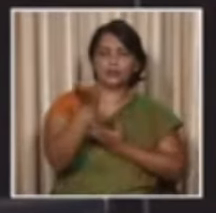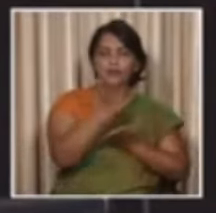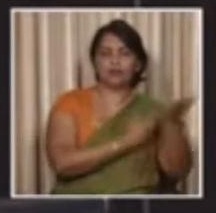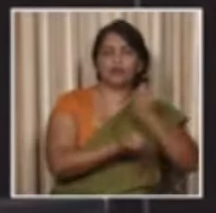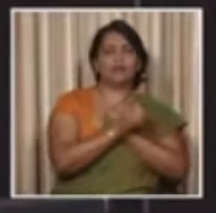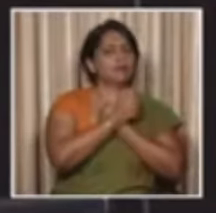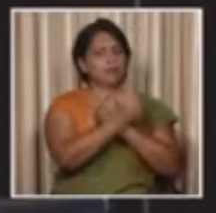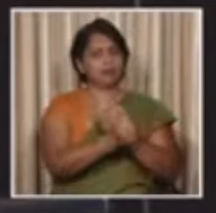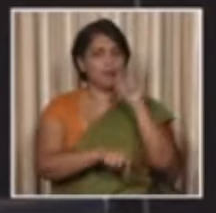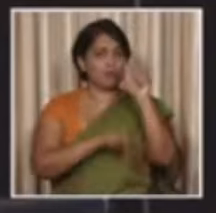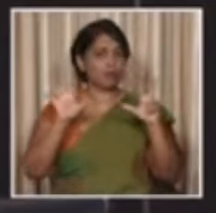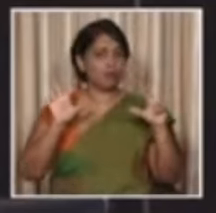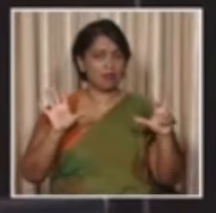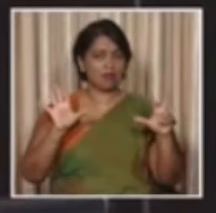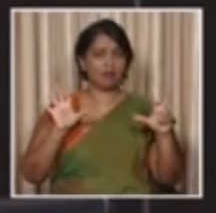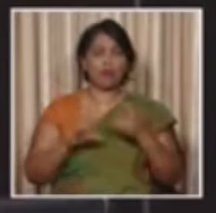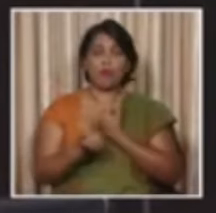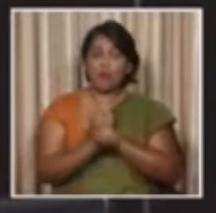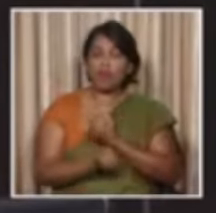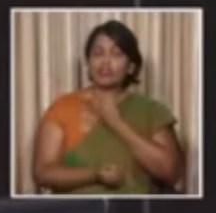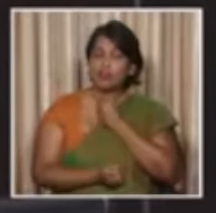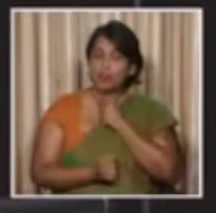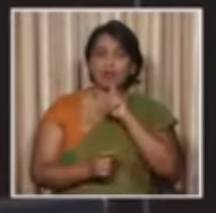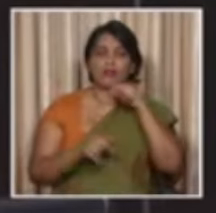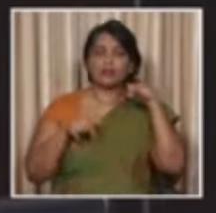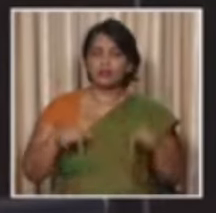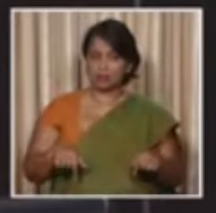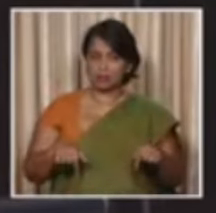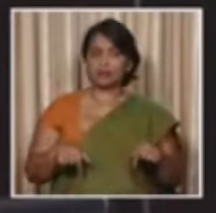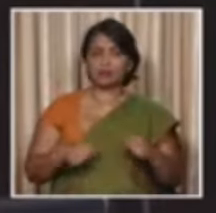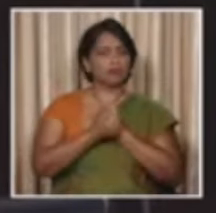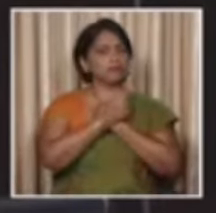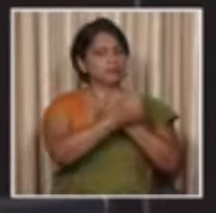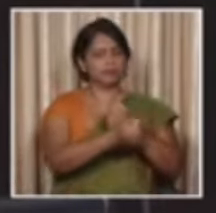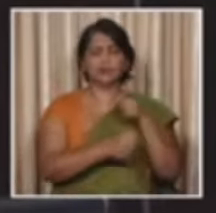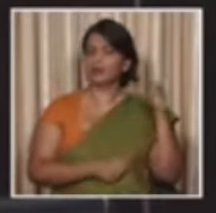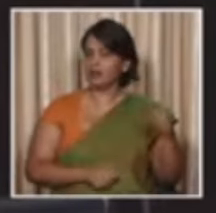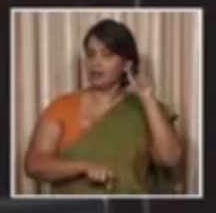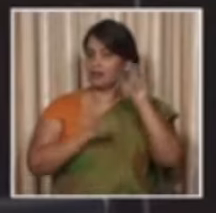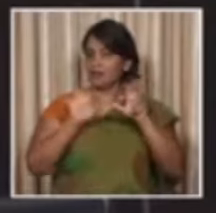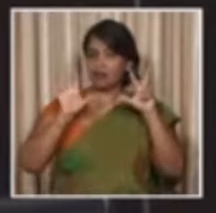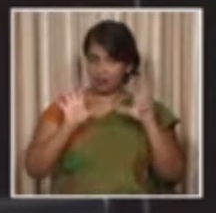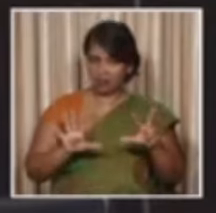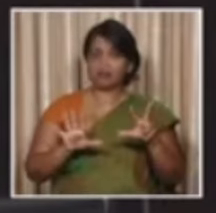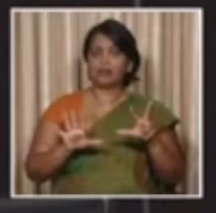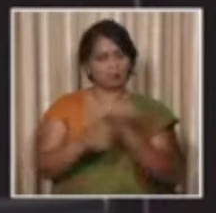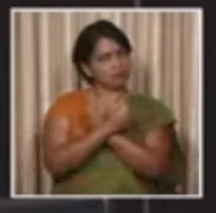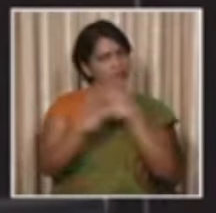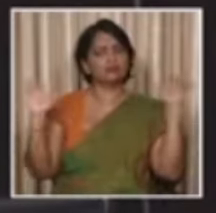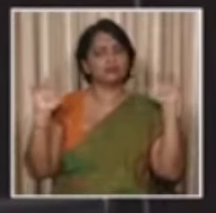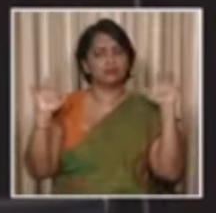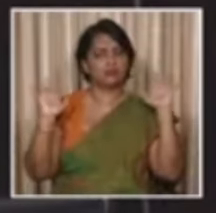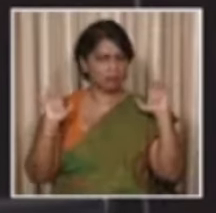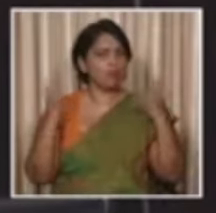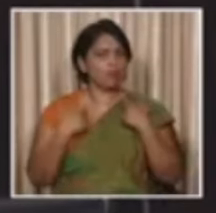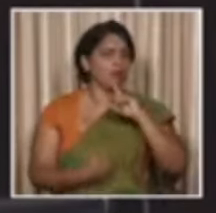दियनवा अटदेन पोलिसे बोरु नाड़ दाला दें अरस कर दियनवा ए अटदेन में रिलीज करंडोनी